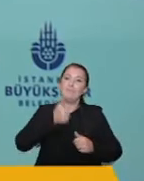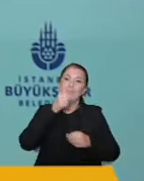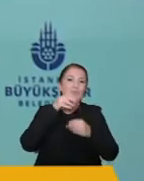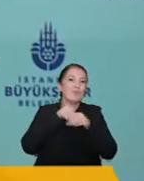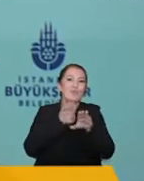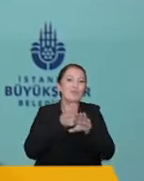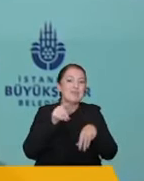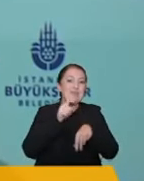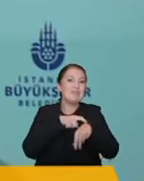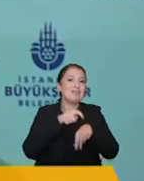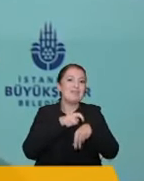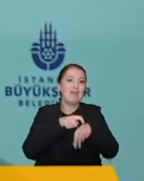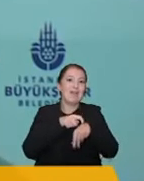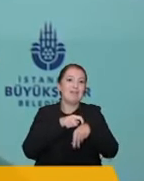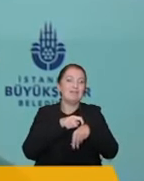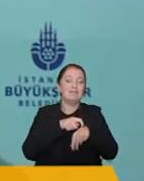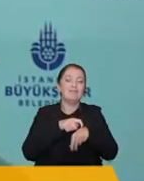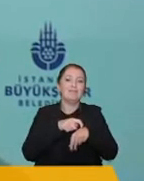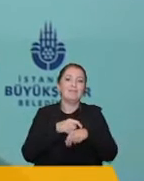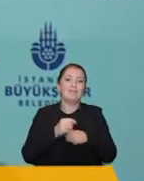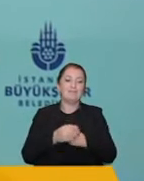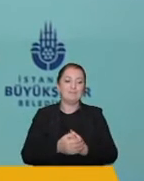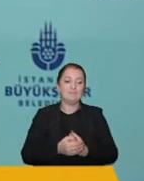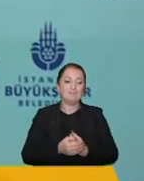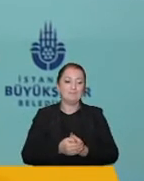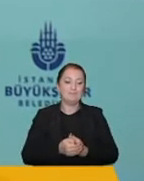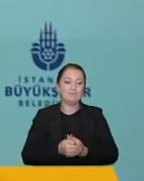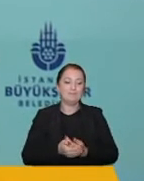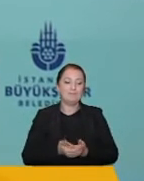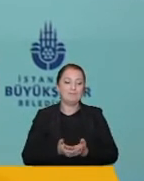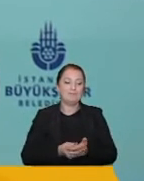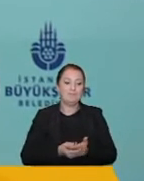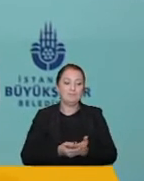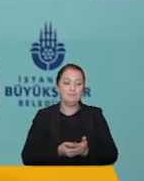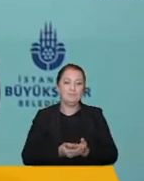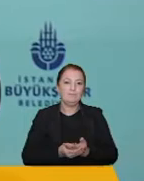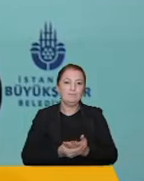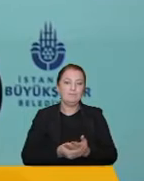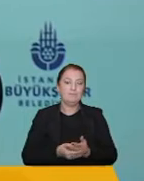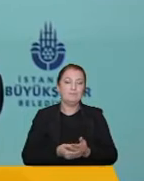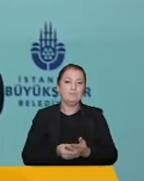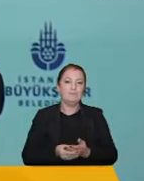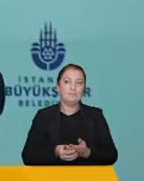toparlayalım. Süreyi biraz makul kullanıyoruz. Tamam, hemen bitiririm.